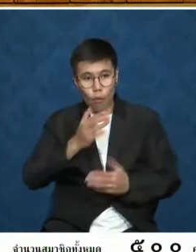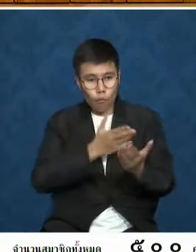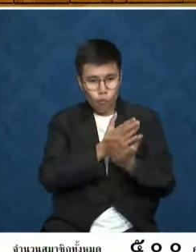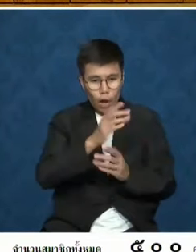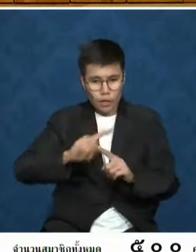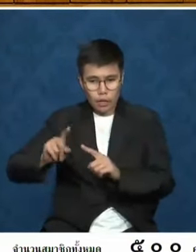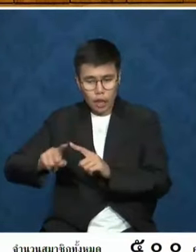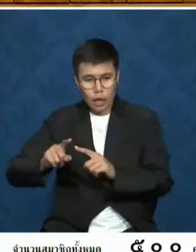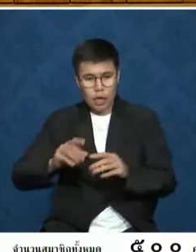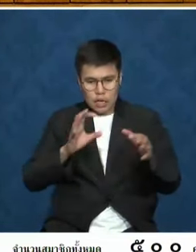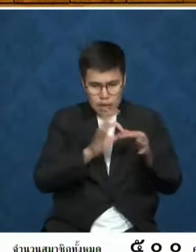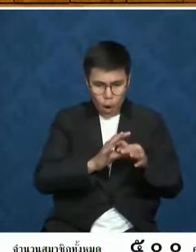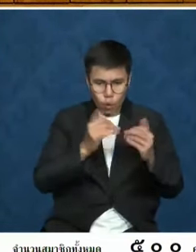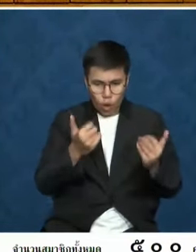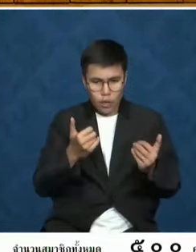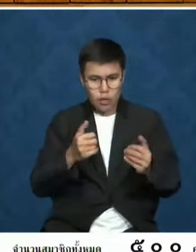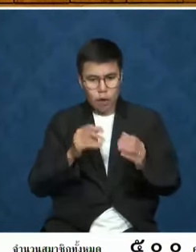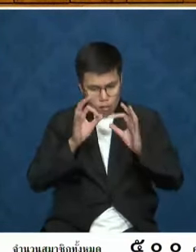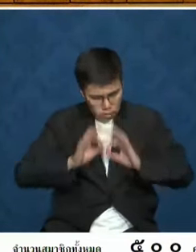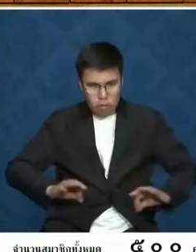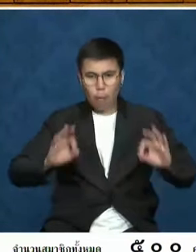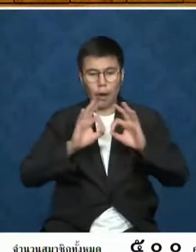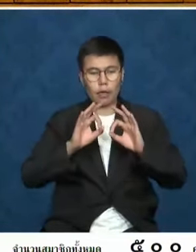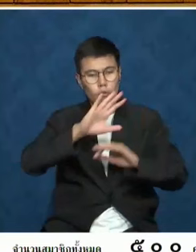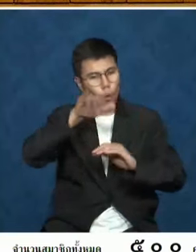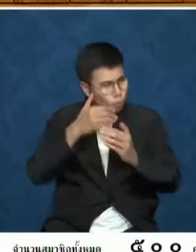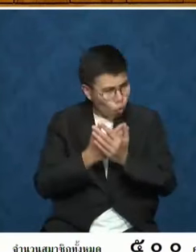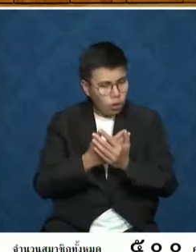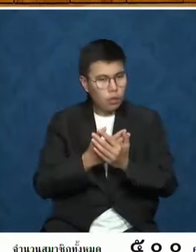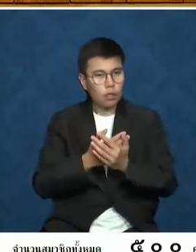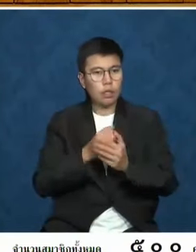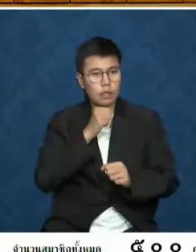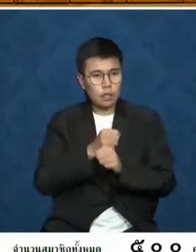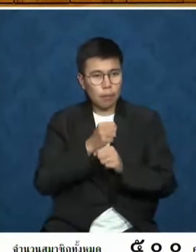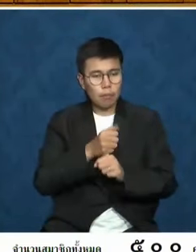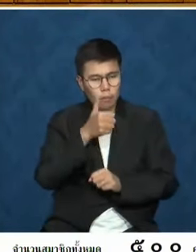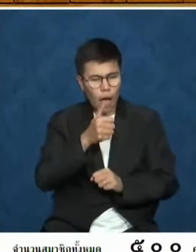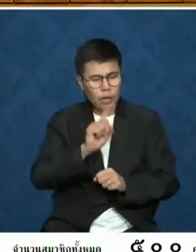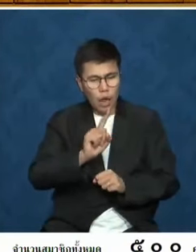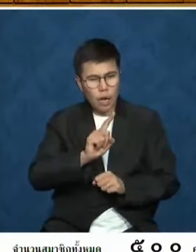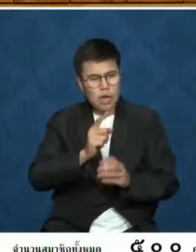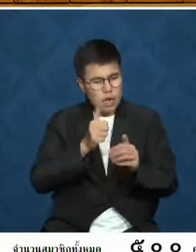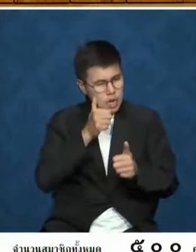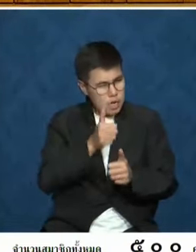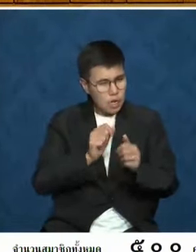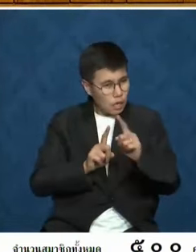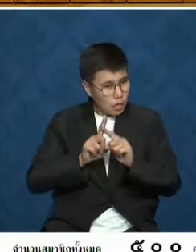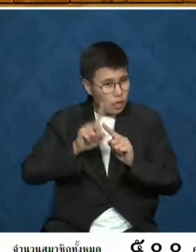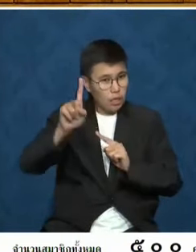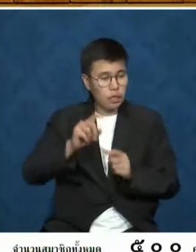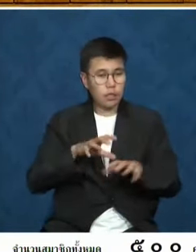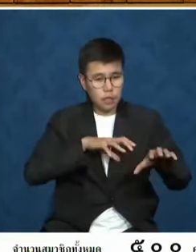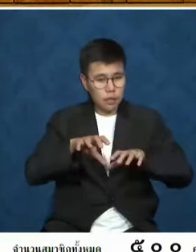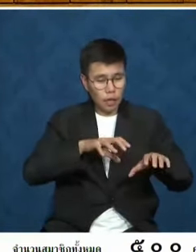เรื่องที่ตัวเองกำลงเกี่วหองอยู่เปนเรื่องทสำคัญอย่างยิ่งดังนั้นทำได้ดีที่สุก็คือจัด priority